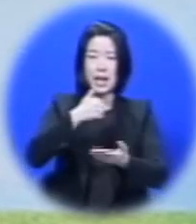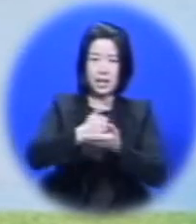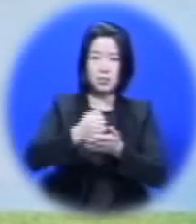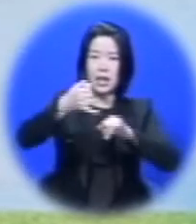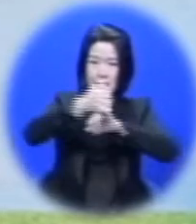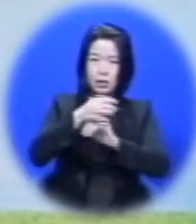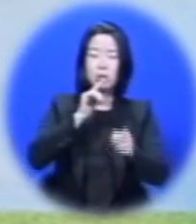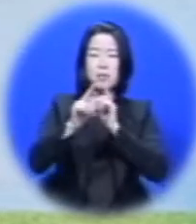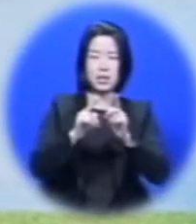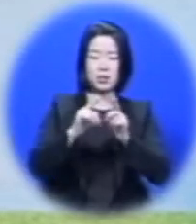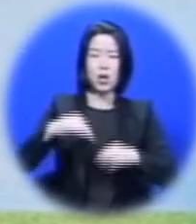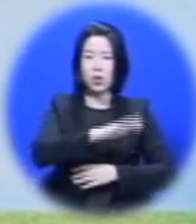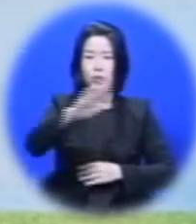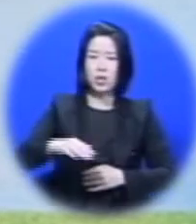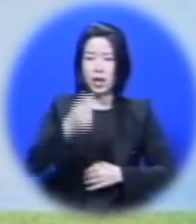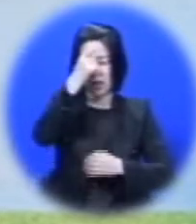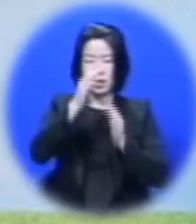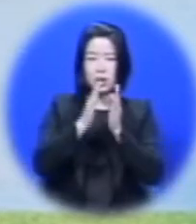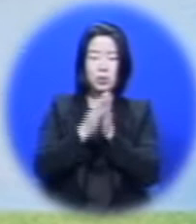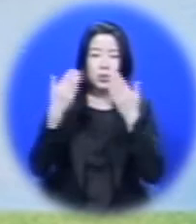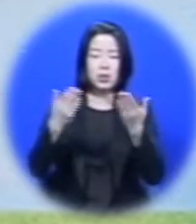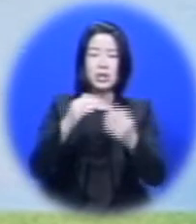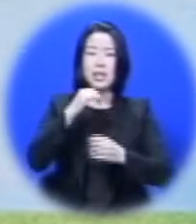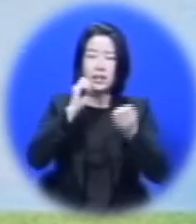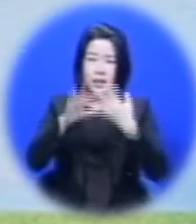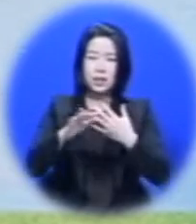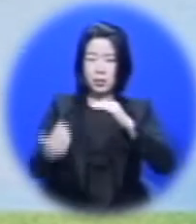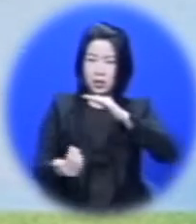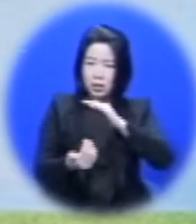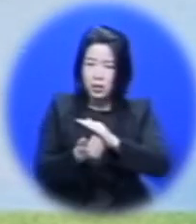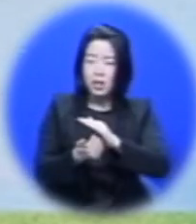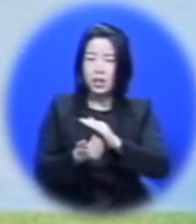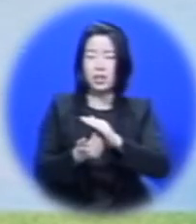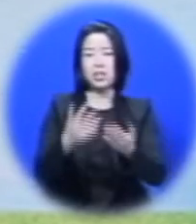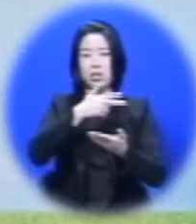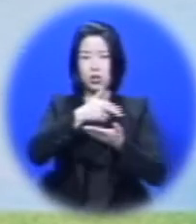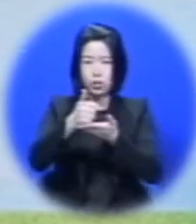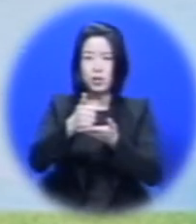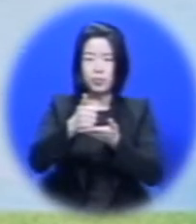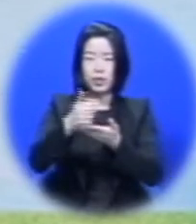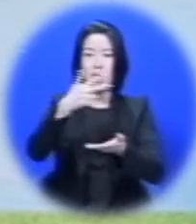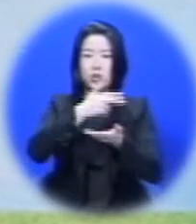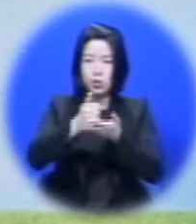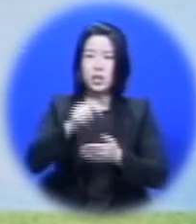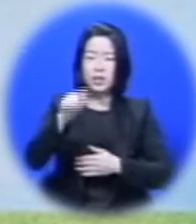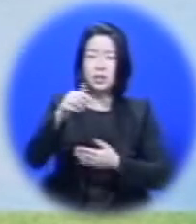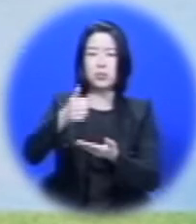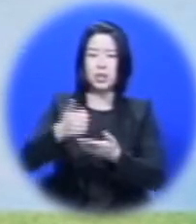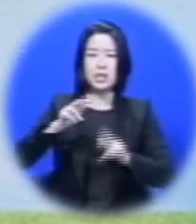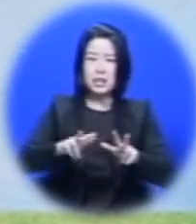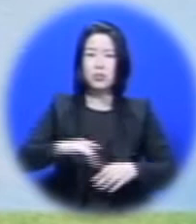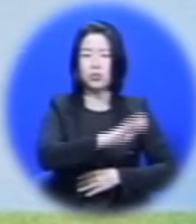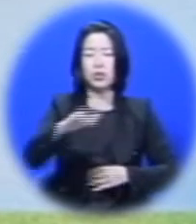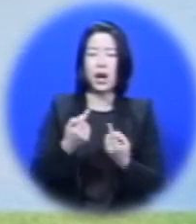말씀을, 우리가 기도한 그 기도의 응답을 능히 이루실 그 주님, 그분이 지금 우리와 같이